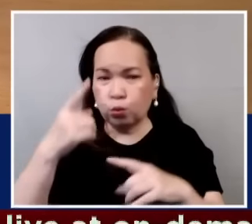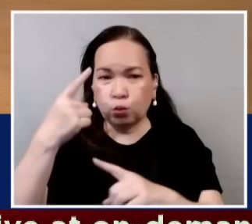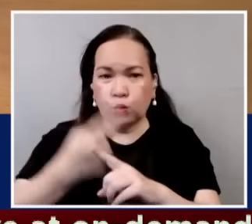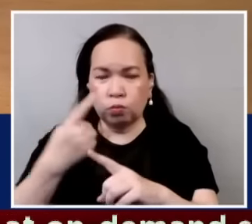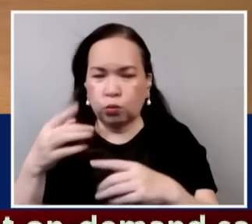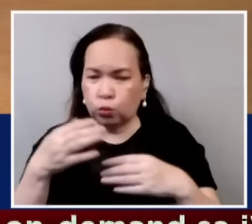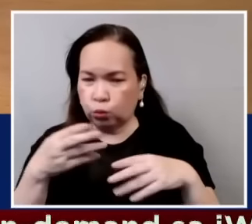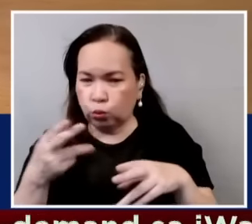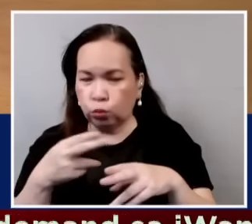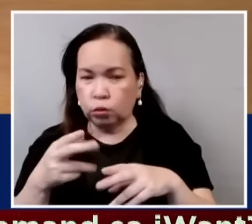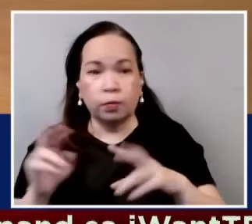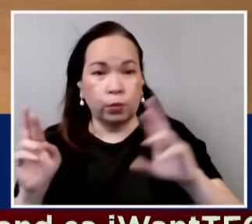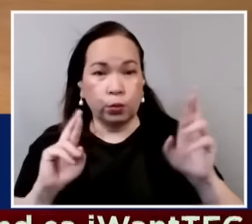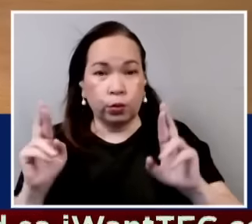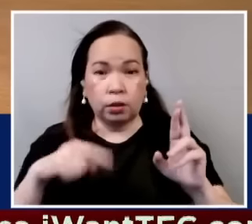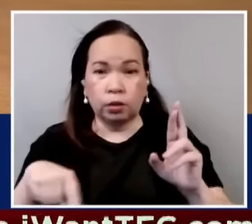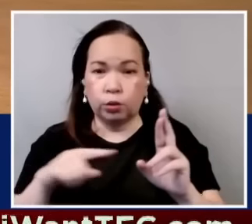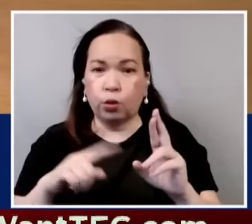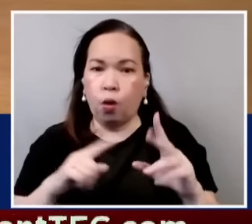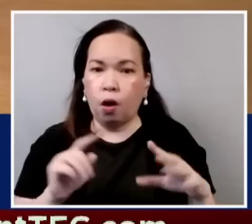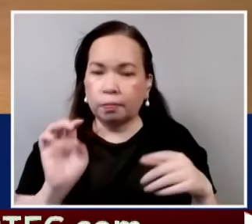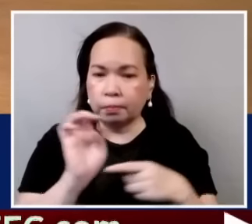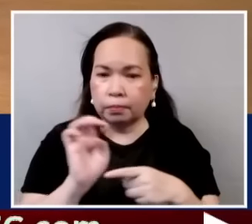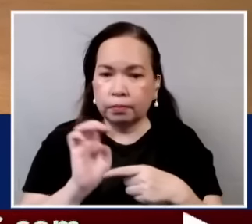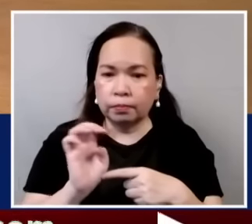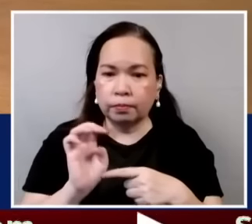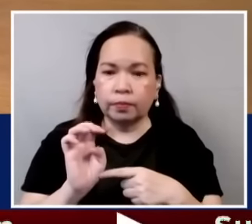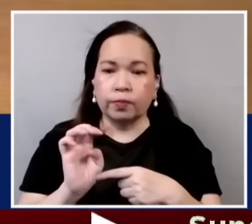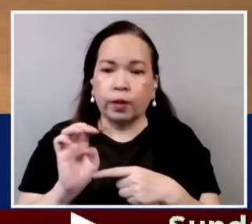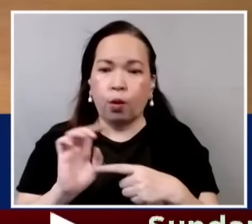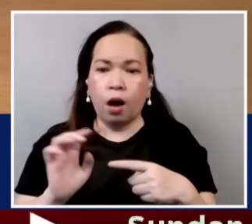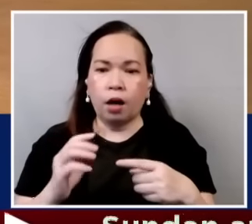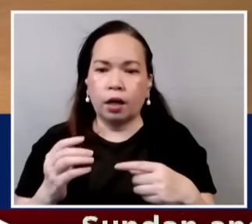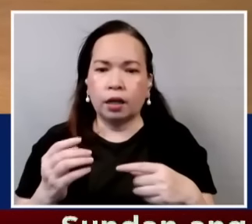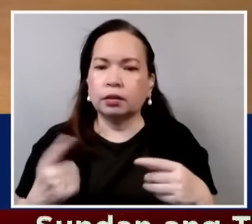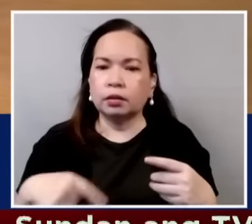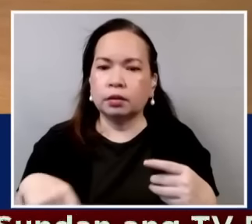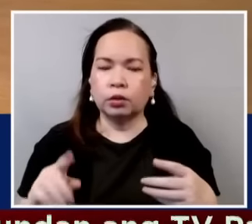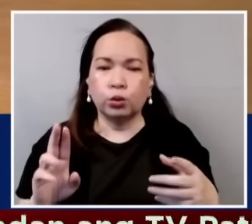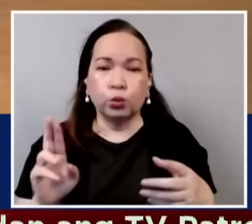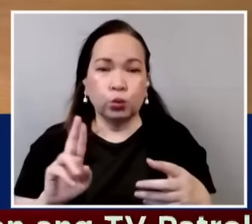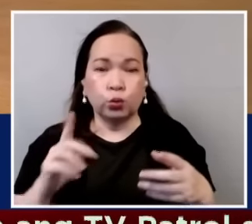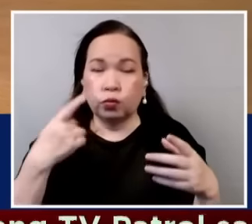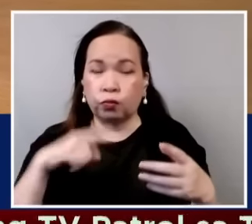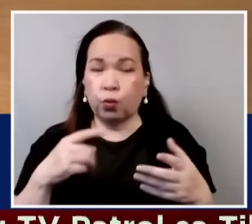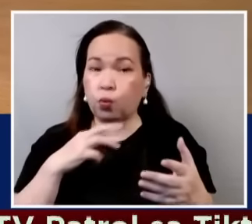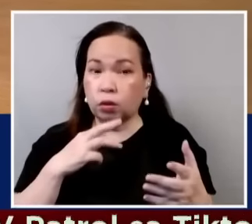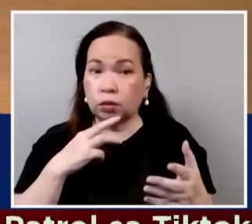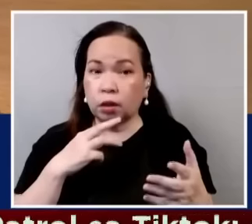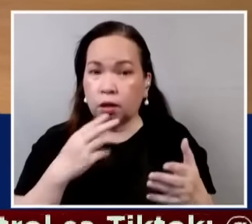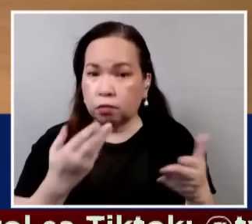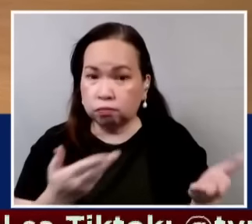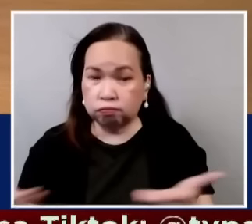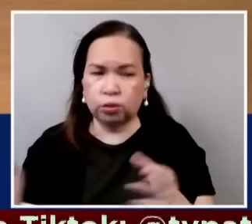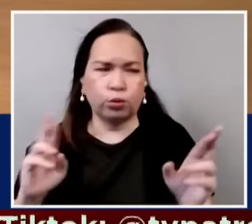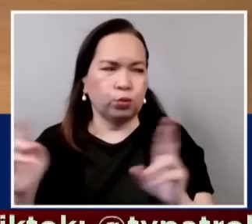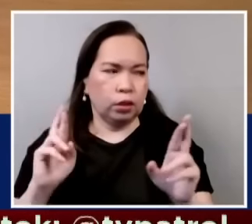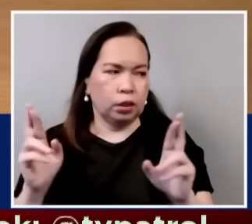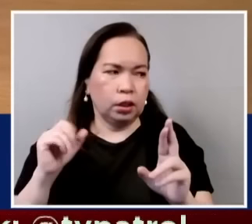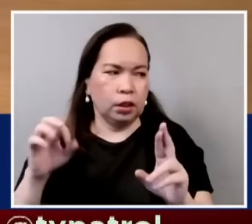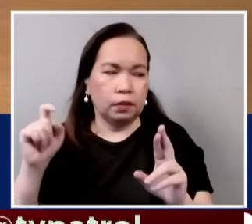maghanda at ang mga buffer stock at ang mga kagamitang patubig ay hinahanda na. Kung kinakailangan, magsasagawa pa tayo